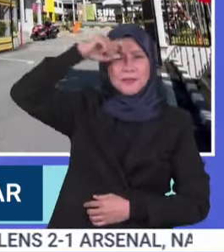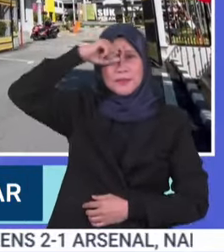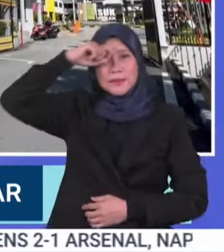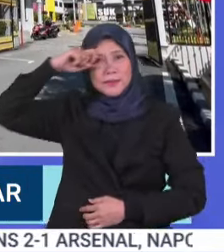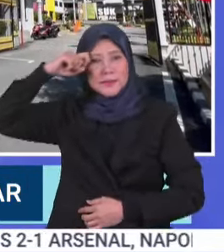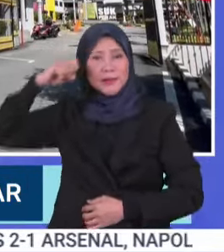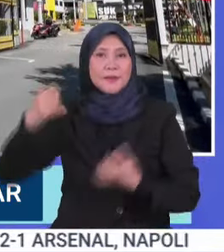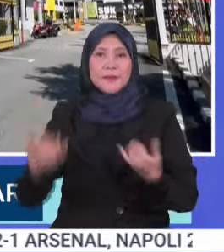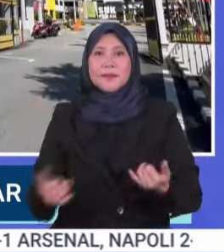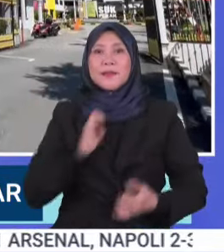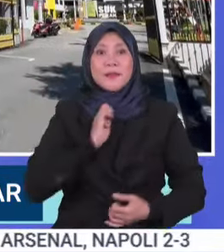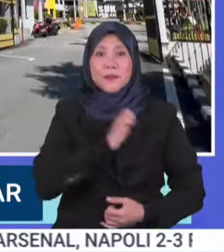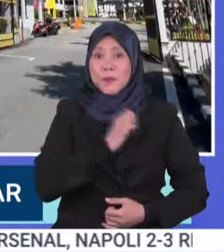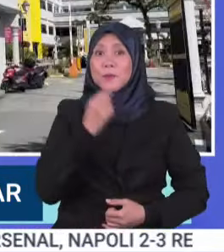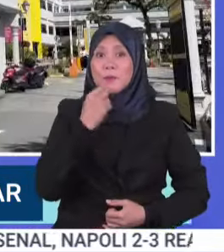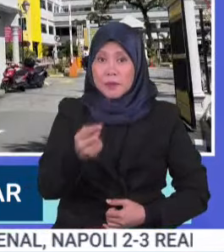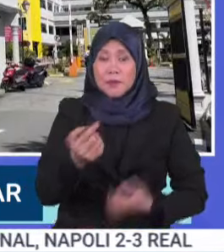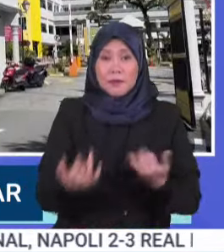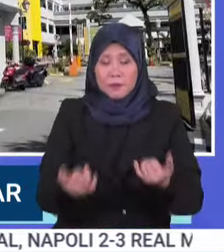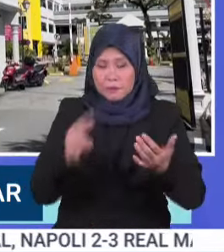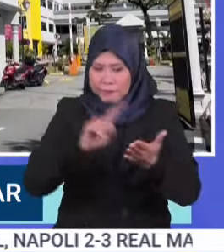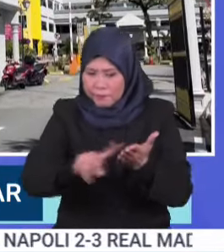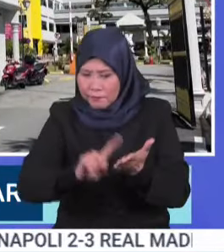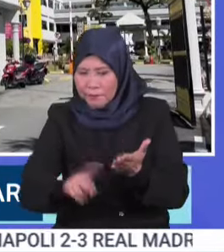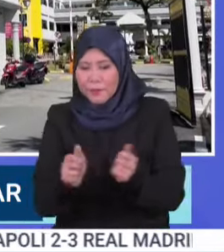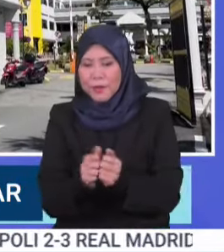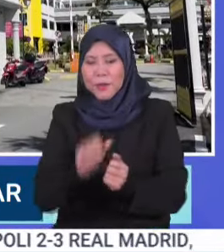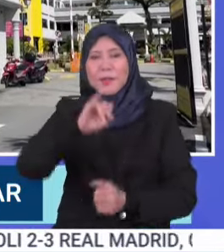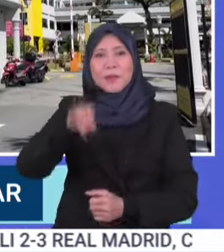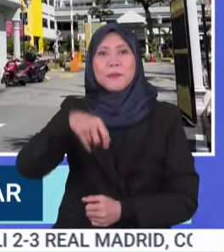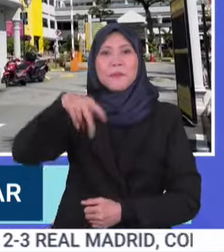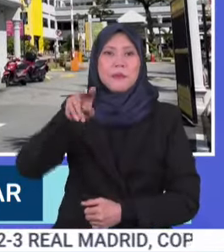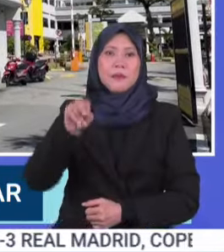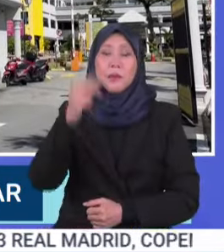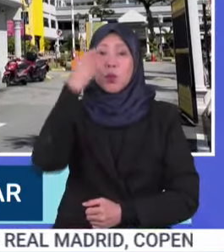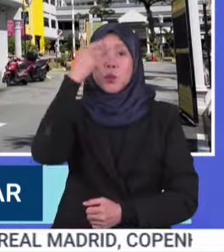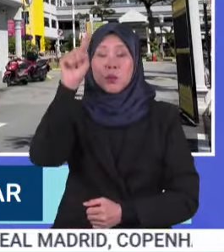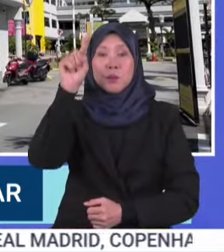Esko berkaitan berkata perbincangan sedang dijalankan dengan JPN bagi